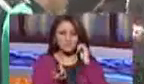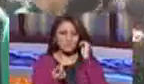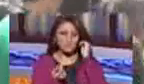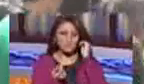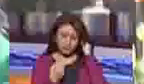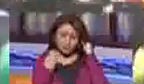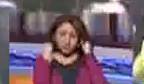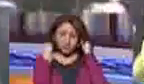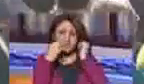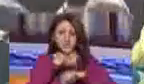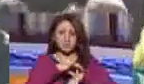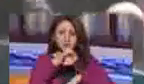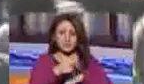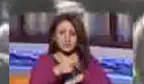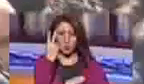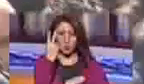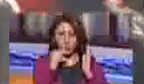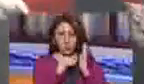فندم؟